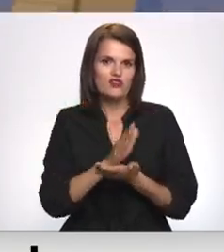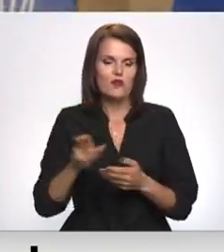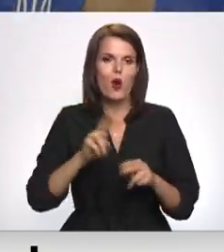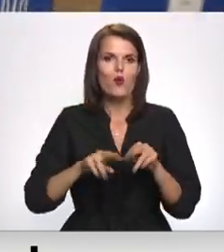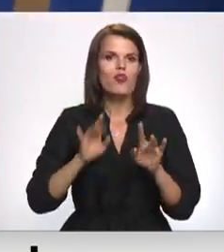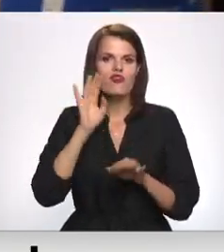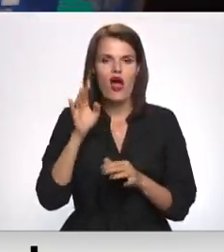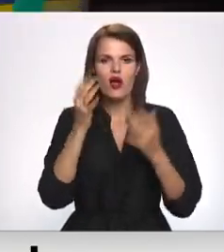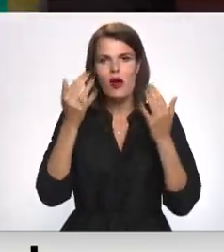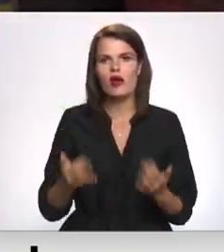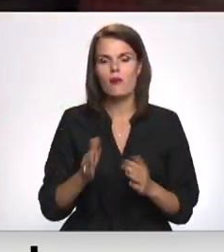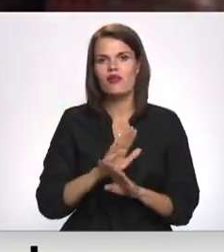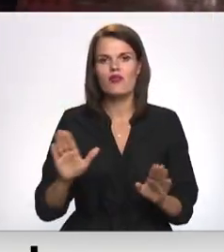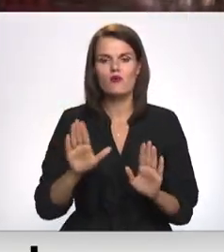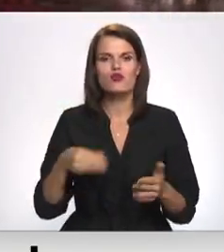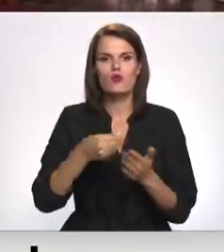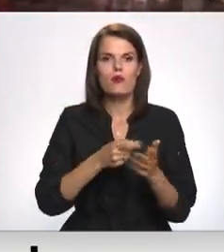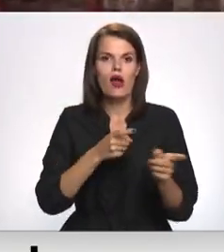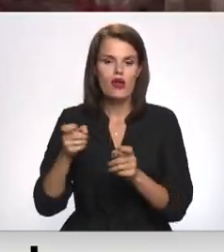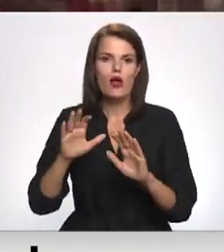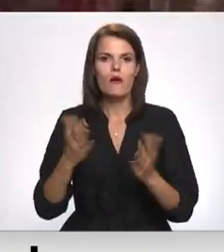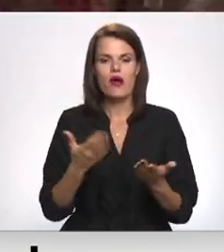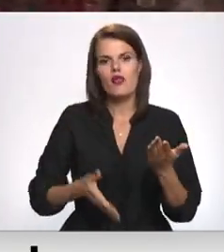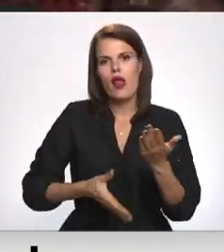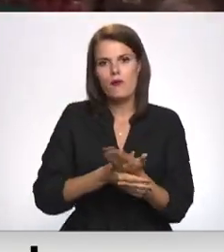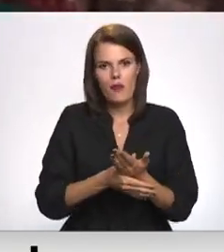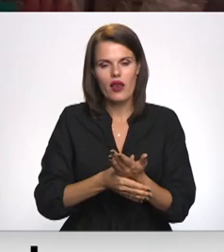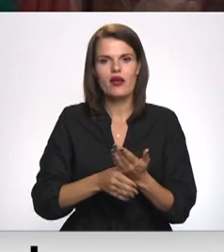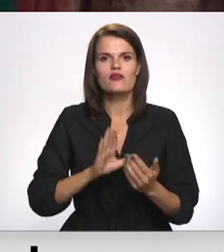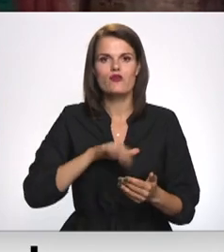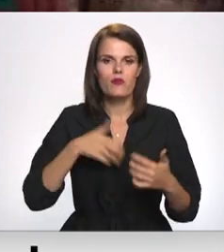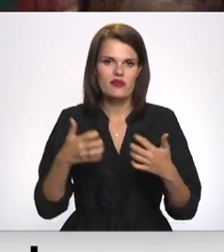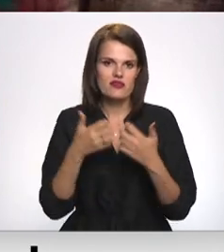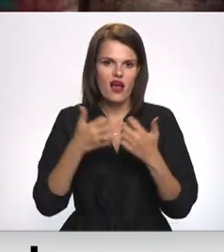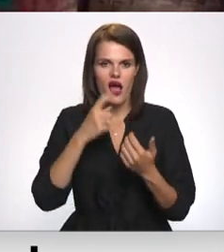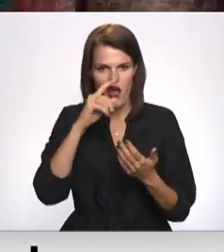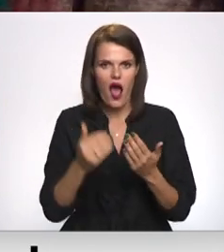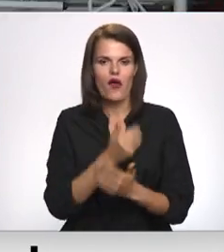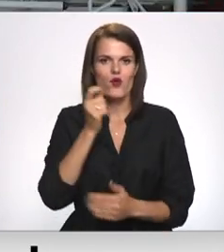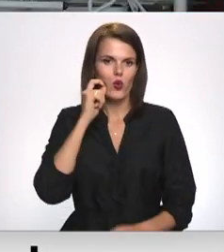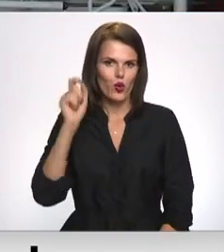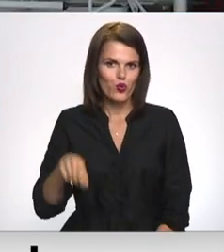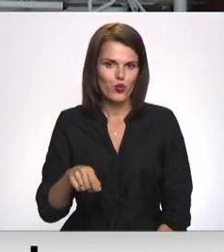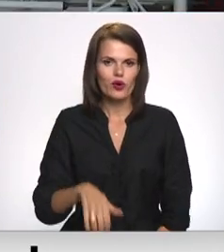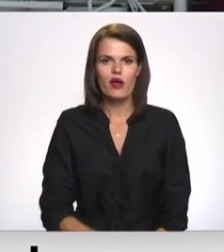būs nevis ieroču iegādei, bet gan, lai palīdzētu pēc kara atjaunot Ukrainu. Ģirds Zvirbulis, Olafs Peršavics, Latvijas televīzija.